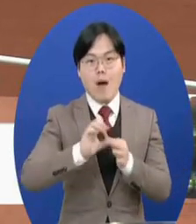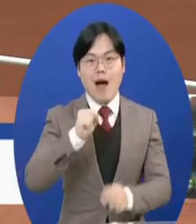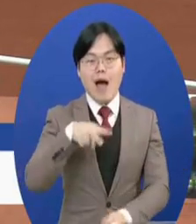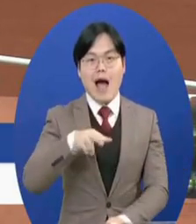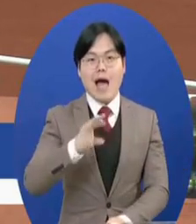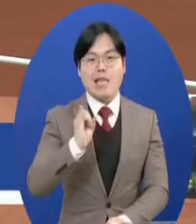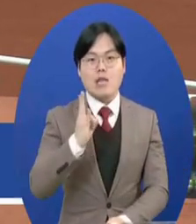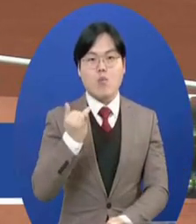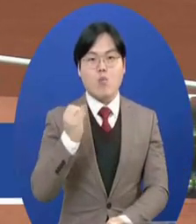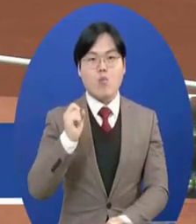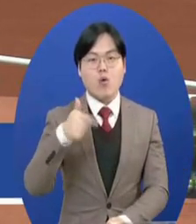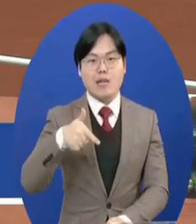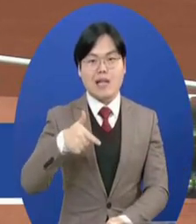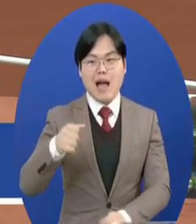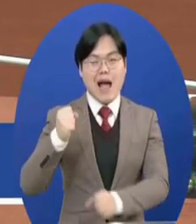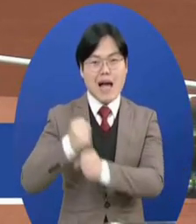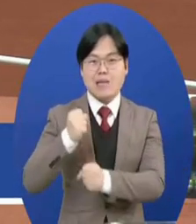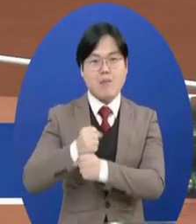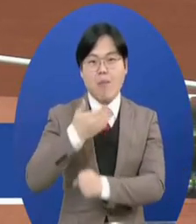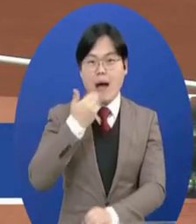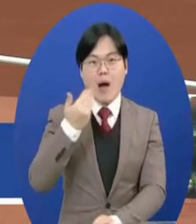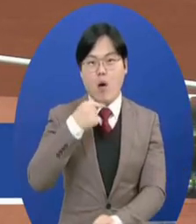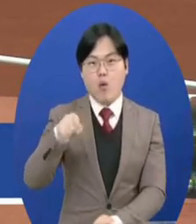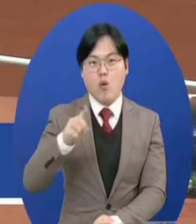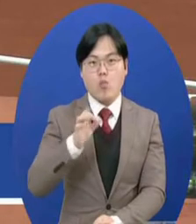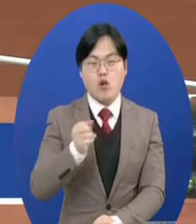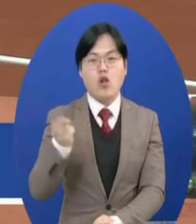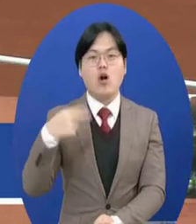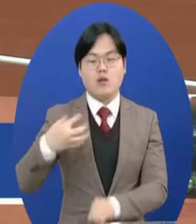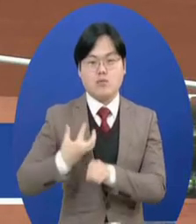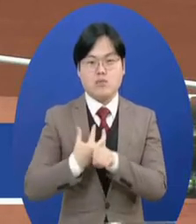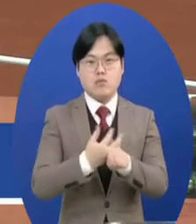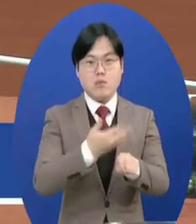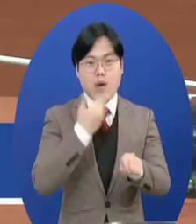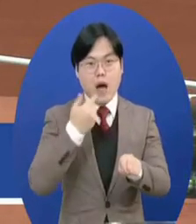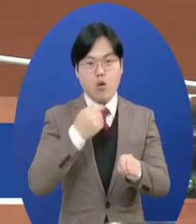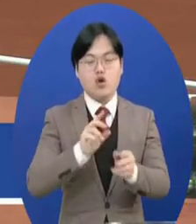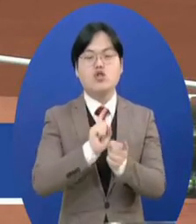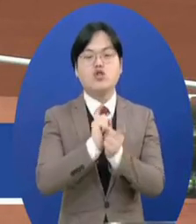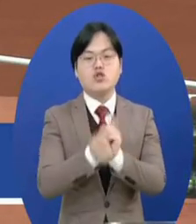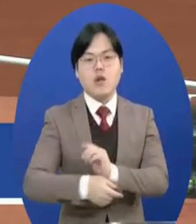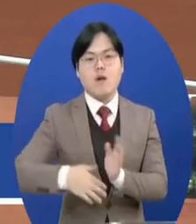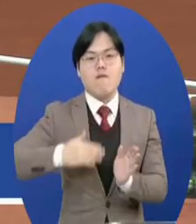бонд ажиллахгүй болсон. За ингээд бид нар тээвэр зохицуултын төмөр зам руу шилжүүлээд